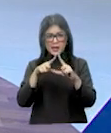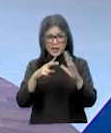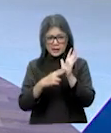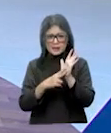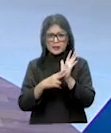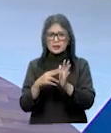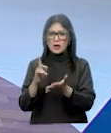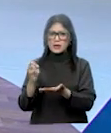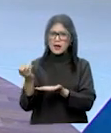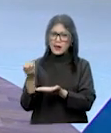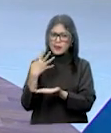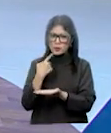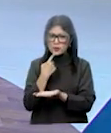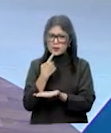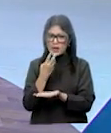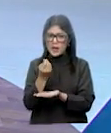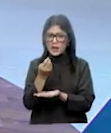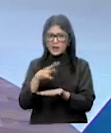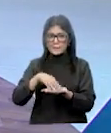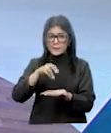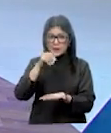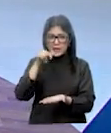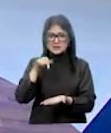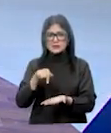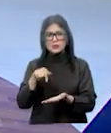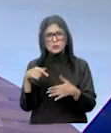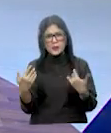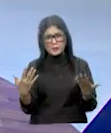komoditas kenaikan harga pangan khususnya beras Rian